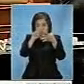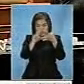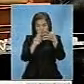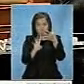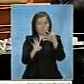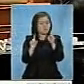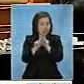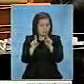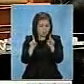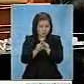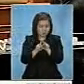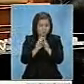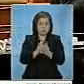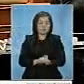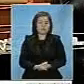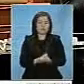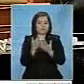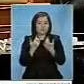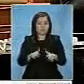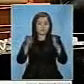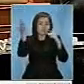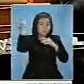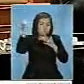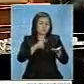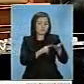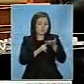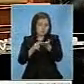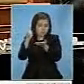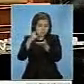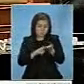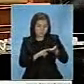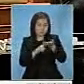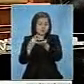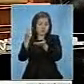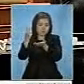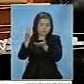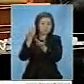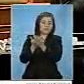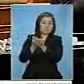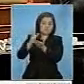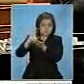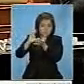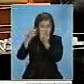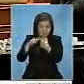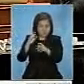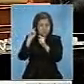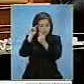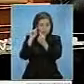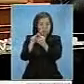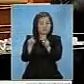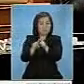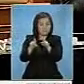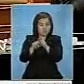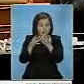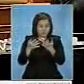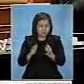นอกเหนือจากเมื่อ2ครั้งที่ได้เคยย้ำไว้แล้วเมื่อมีการเสนอร่างพระราชบัญญัติดังนั้นก็ตามผม